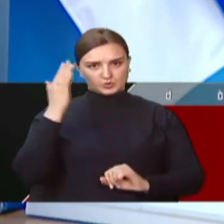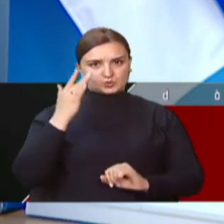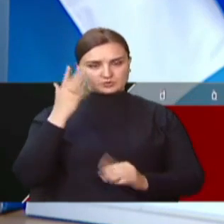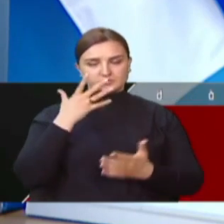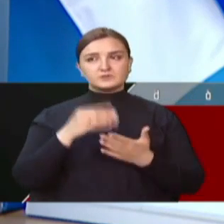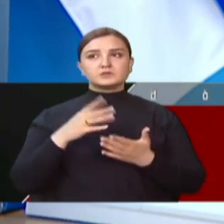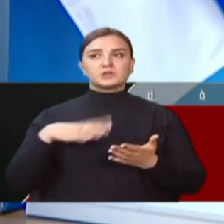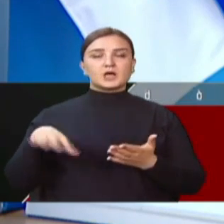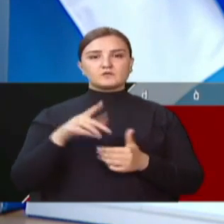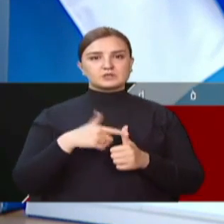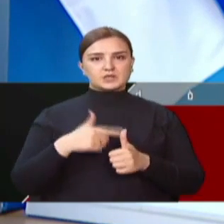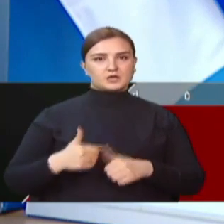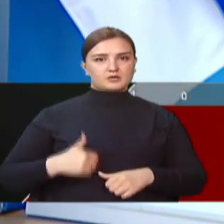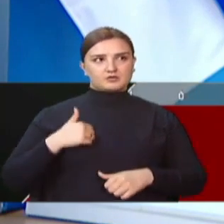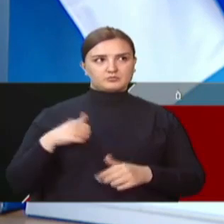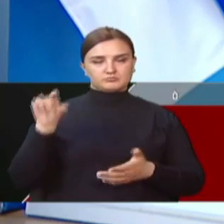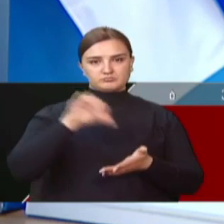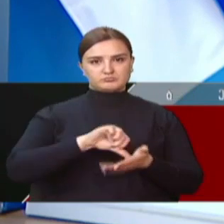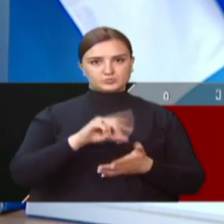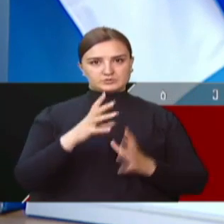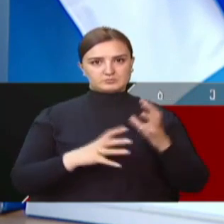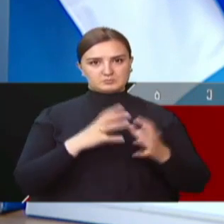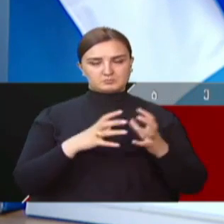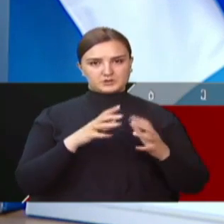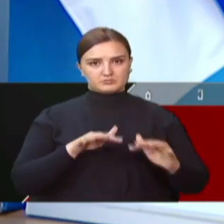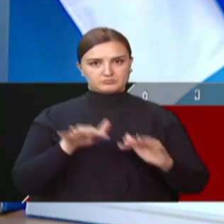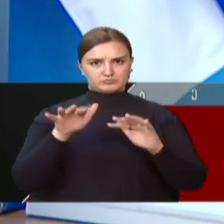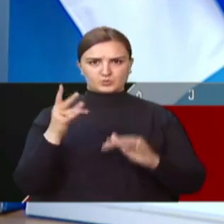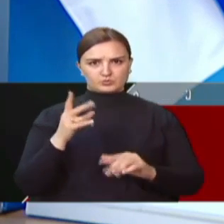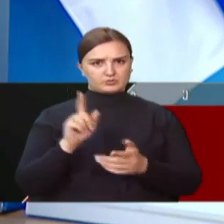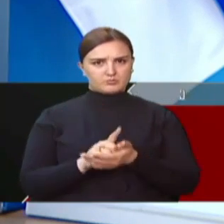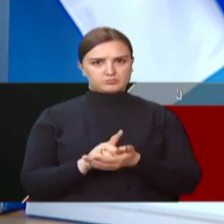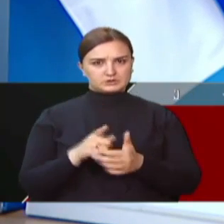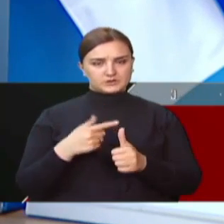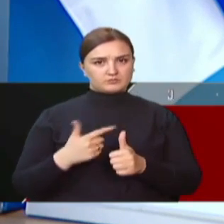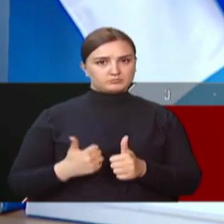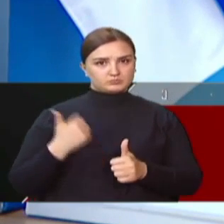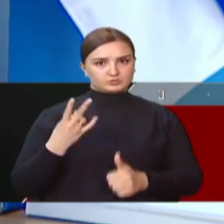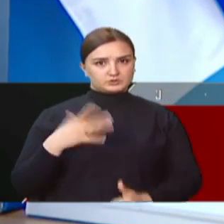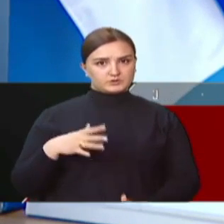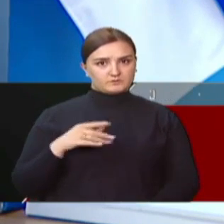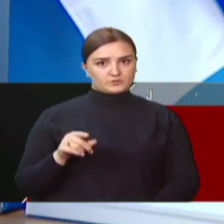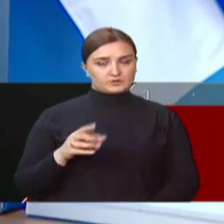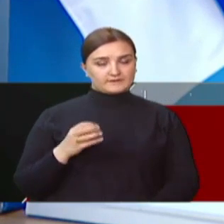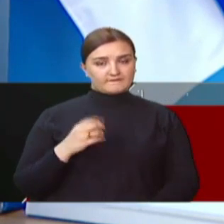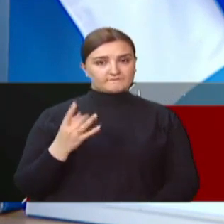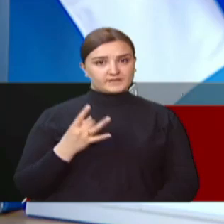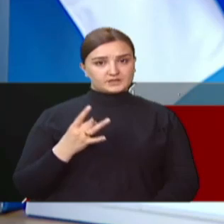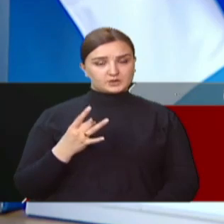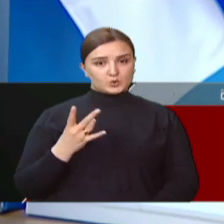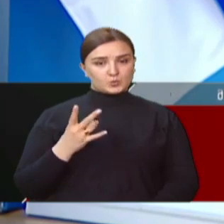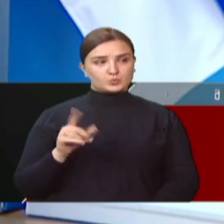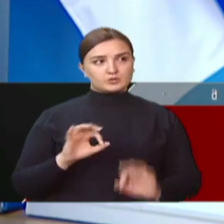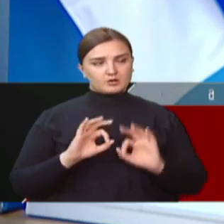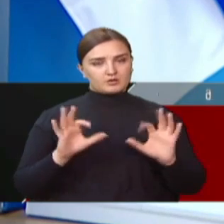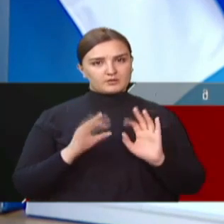ქვეყანას საუკეთესო სახით წარმოადგინოს ამ საერთაშორისო პლატფორმაზე. ასევე კიდევ ერთხელ არგუმენტირებულად დამაჯერებლად